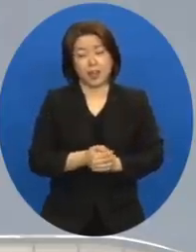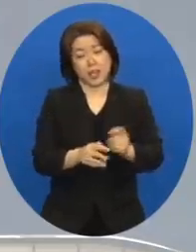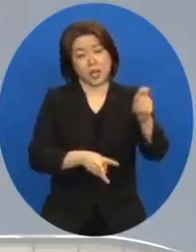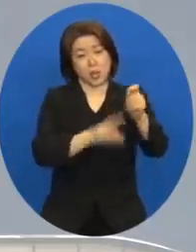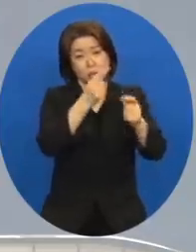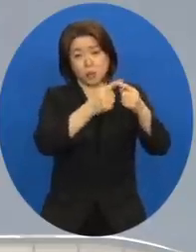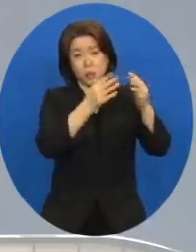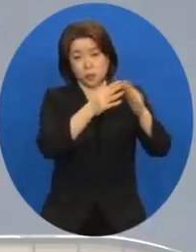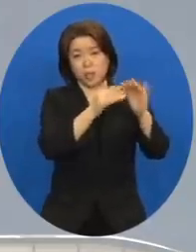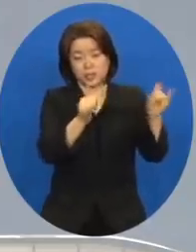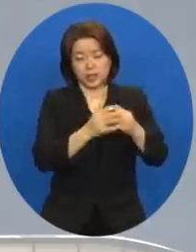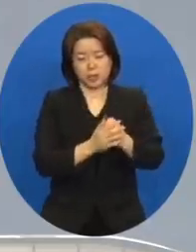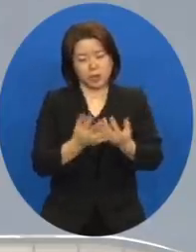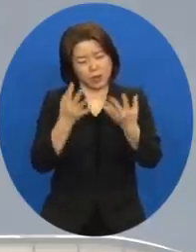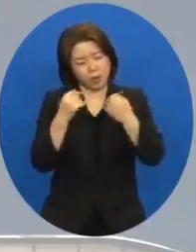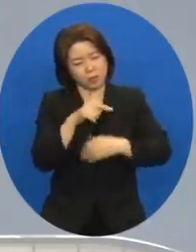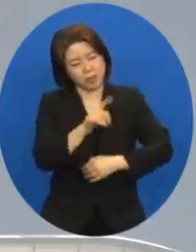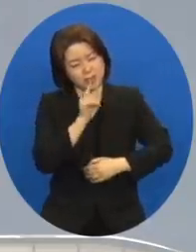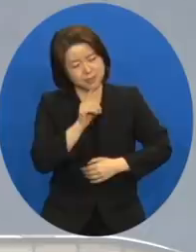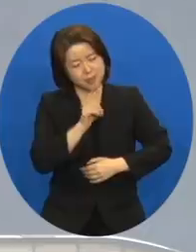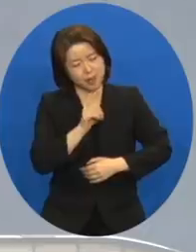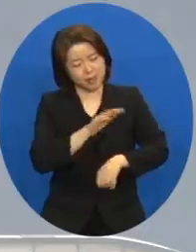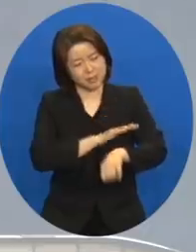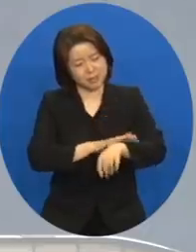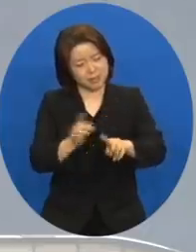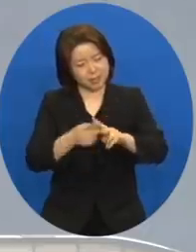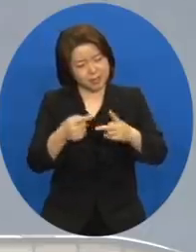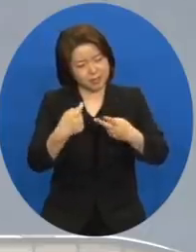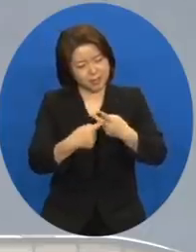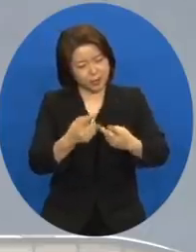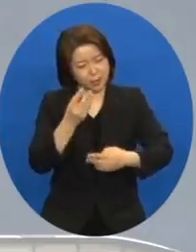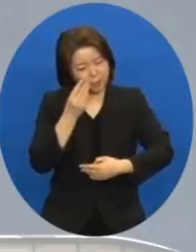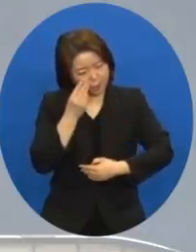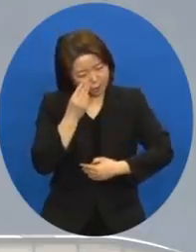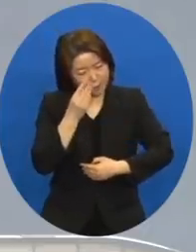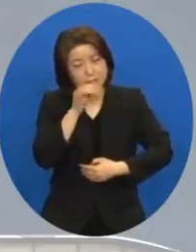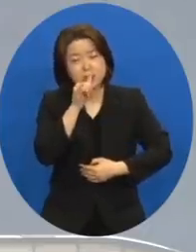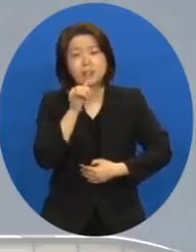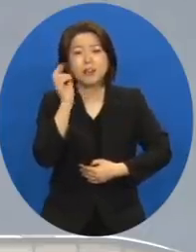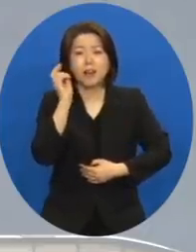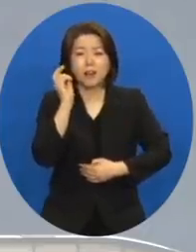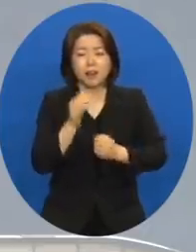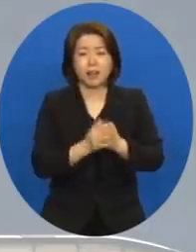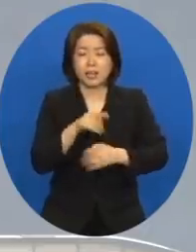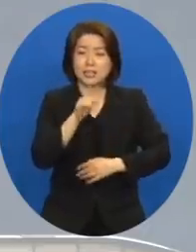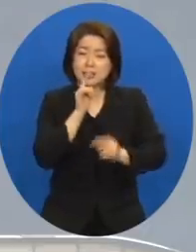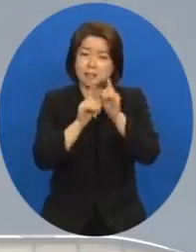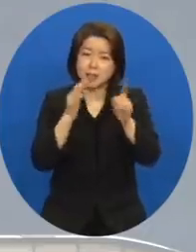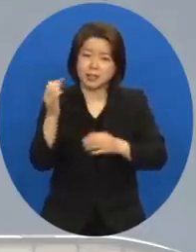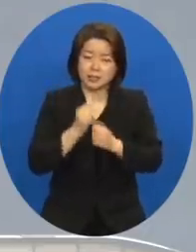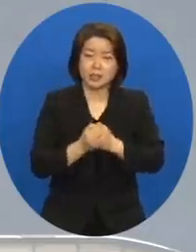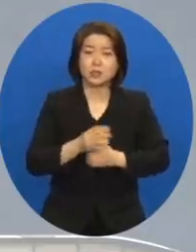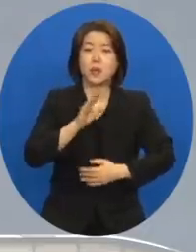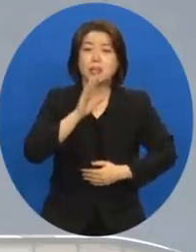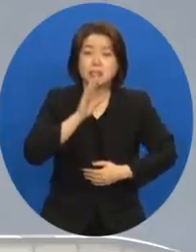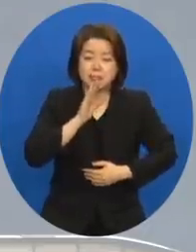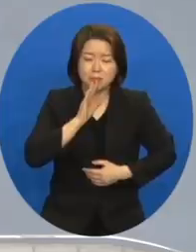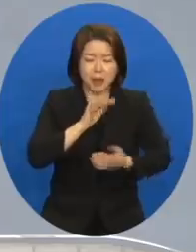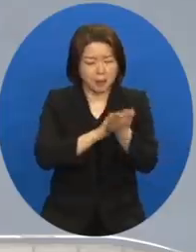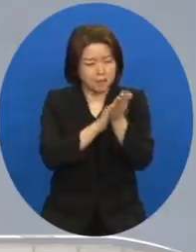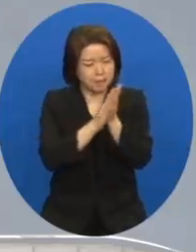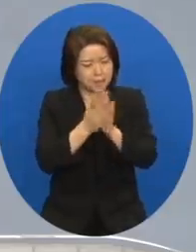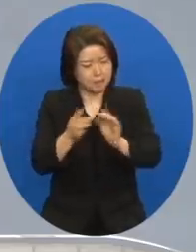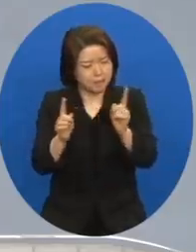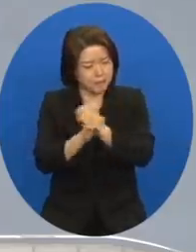이 말을 잘 받아 줄까 고린도 교인들은 이 말씀으로 정말 변화되어